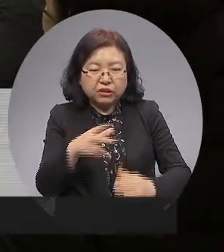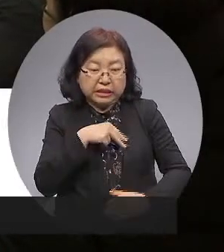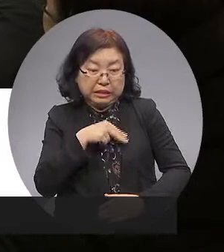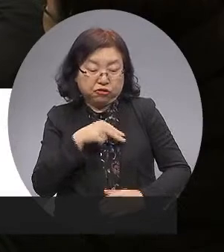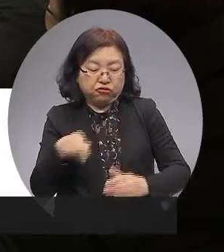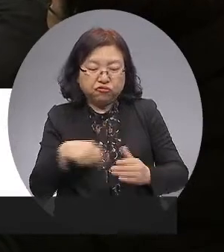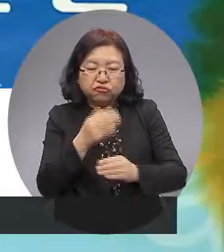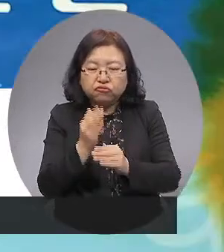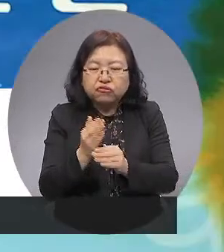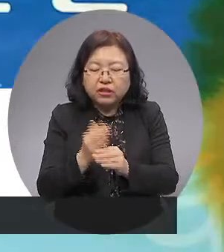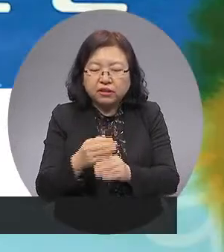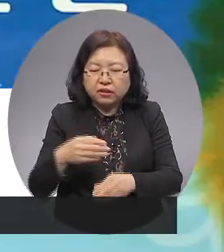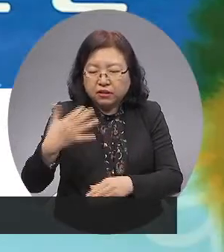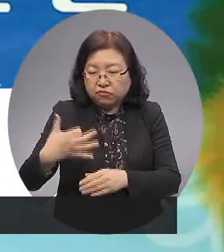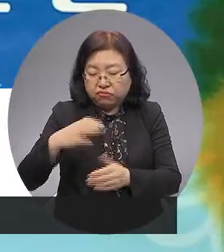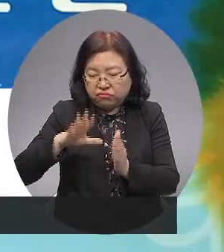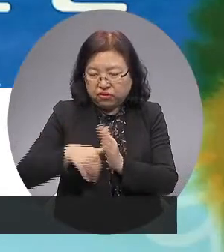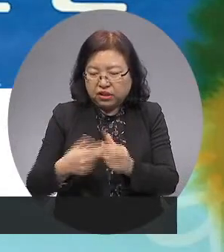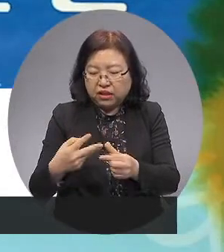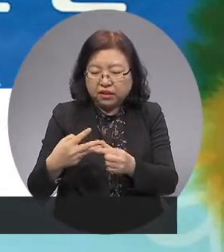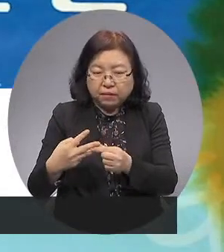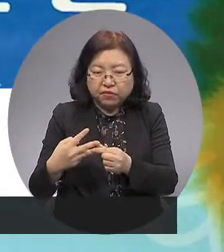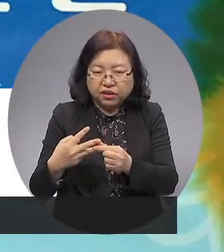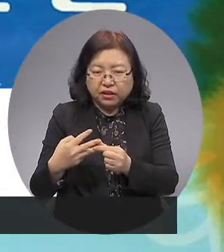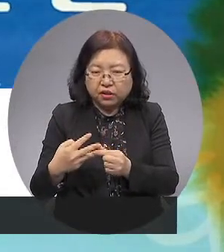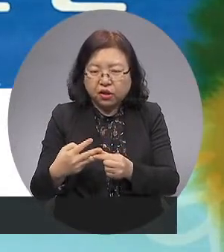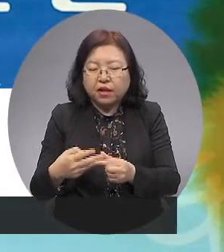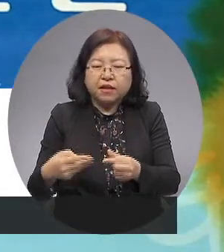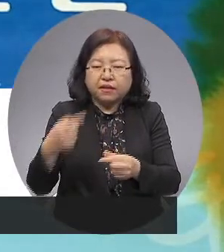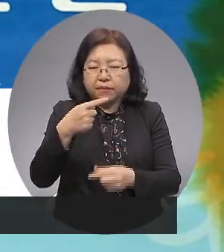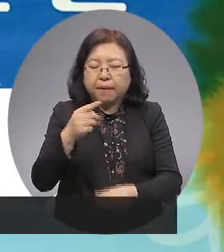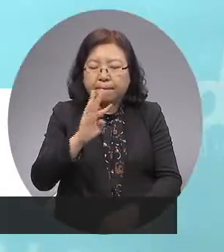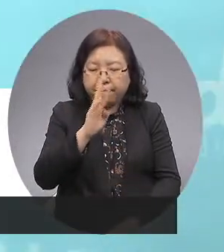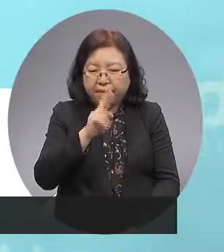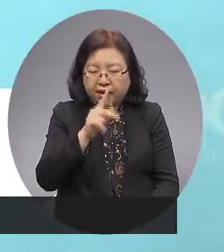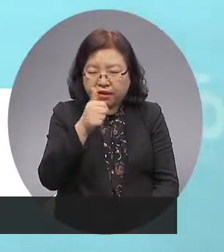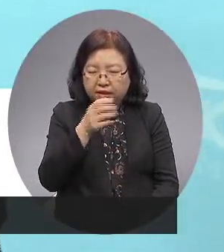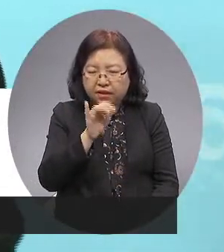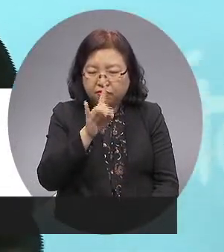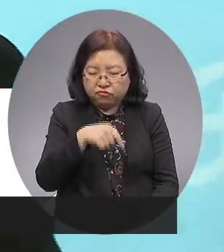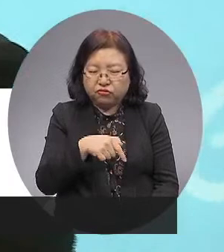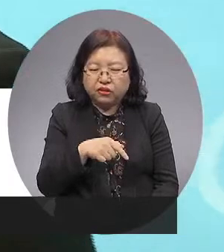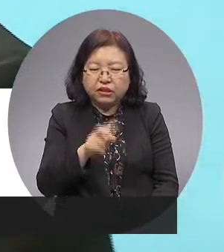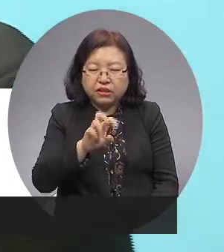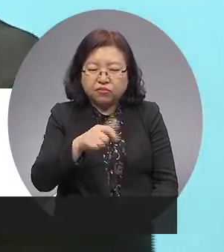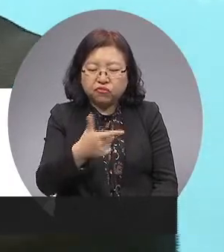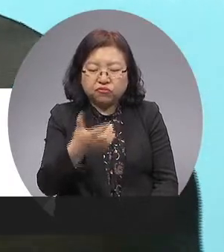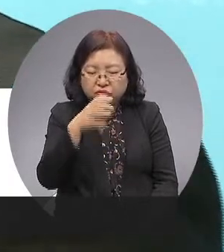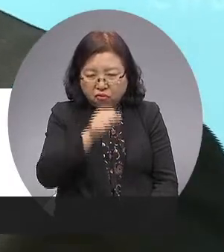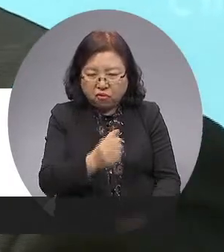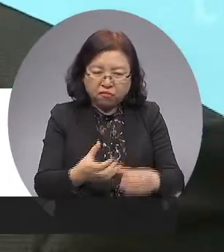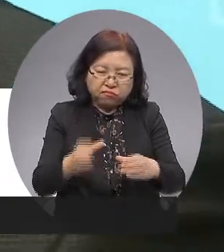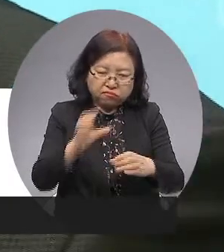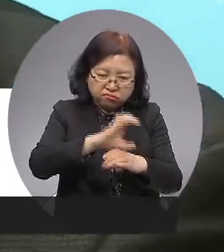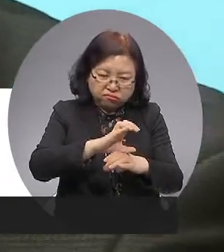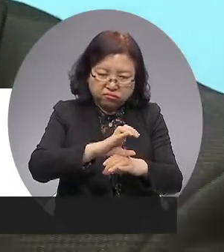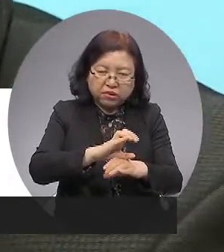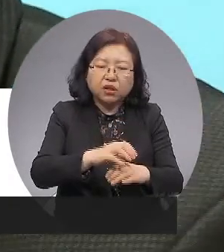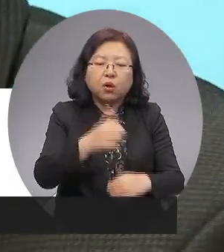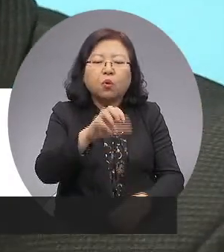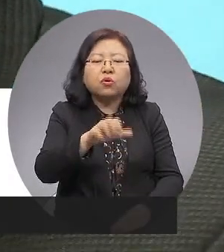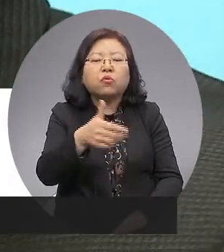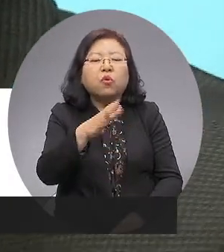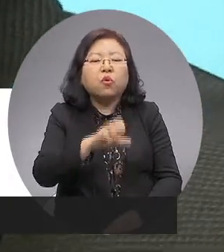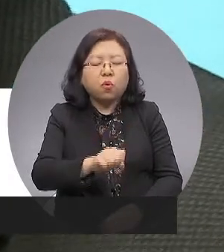가운데서는 2019년 당시 3위였던 박혜수 충주시의원이 재산을 약 16억 원 늘리면서 55억여